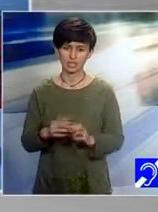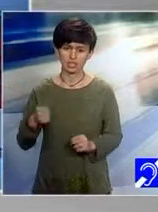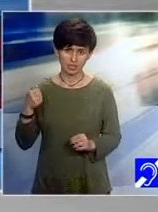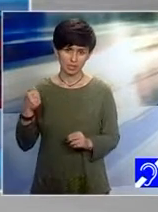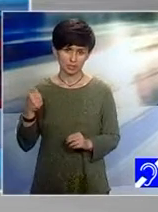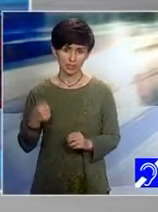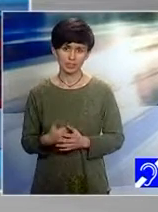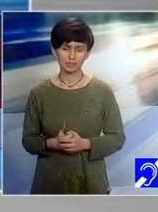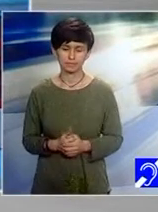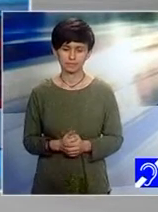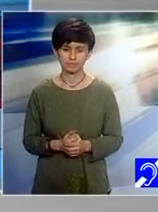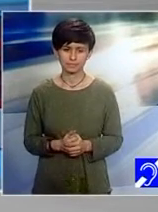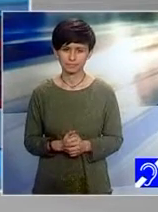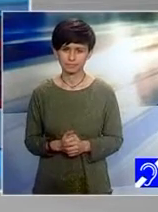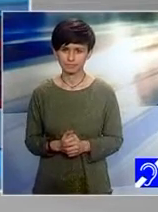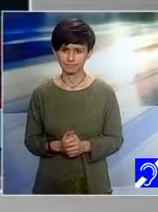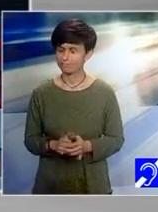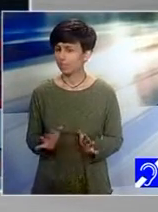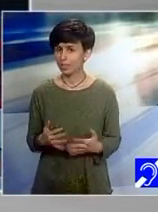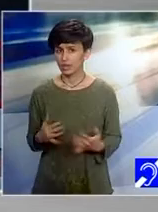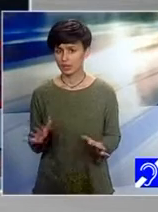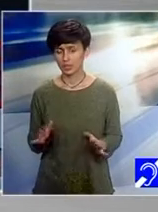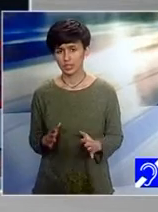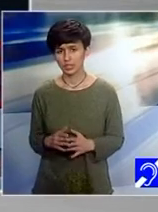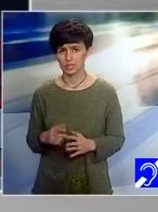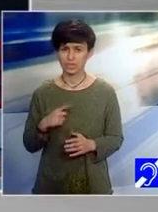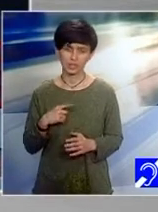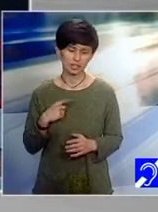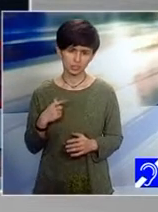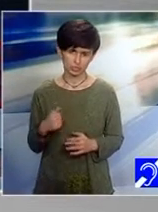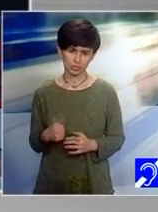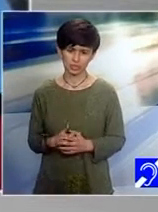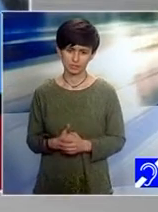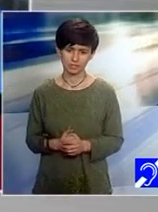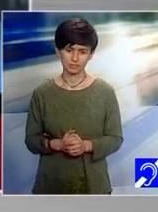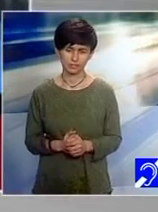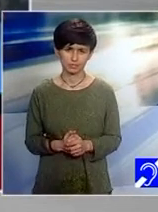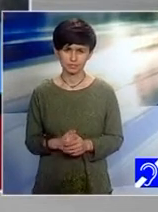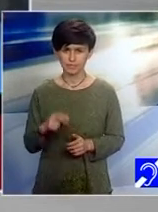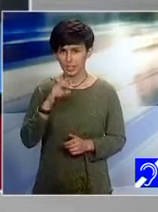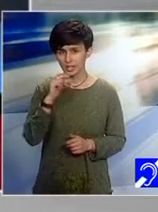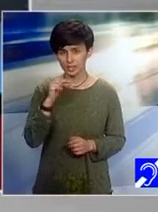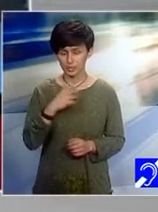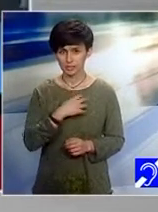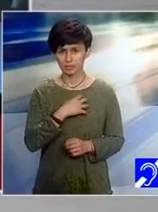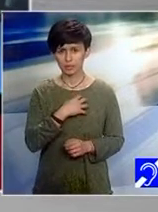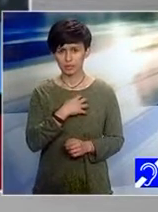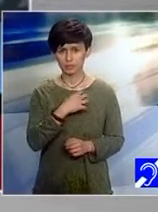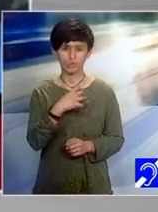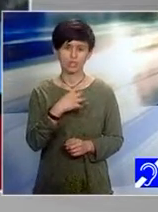armenii, și dacă sunt apostolici, și dacă sunt armeano-catolici. Am vorbit despre o bogată